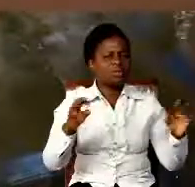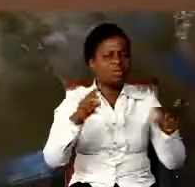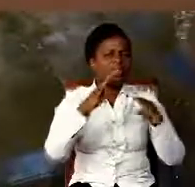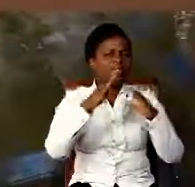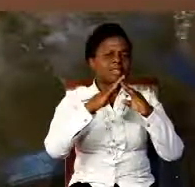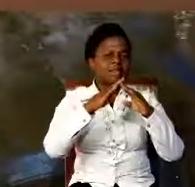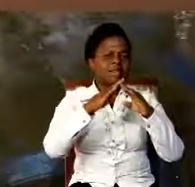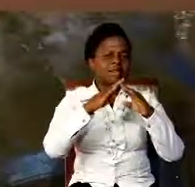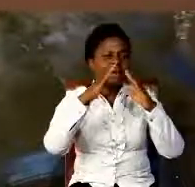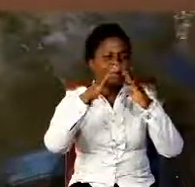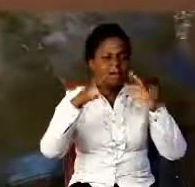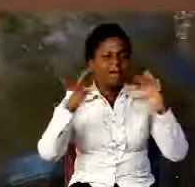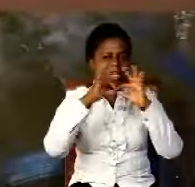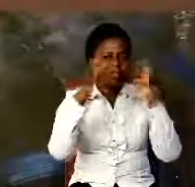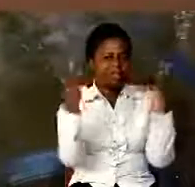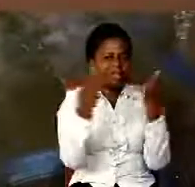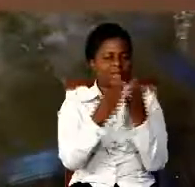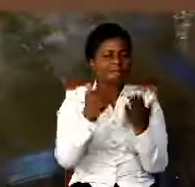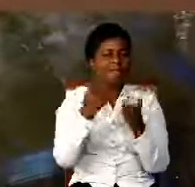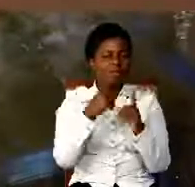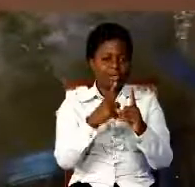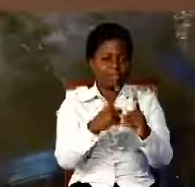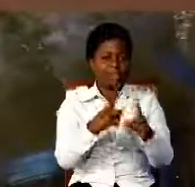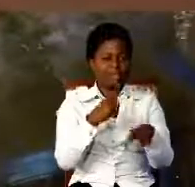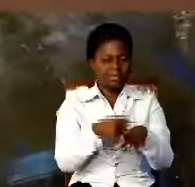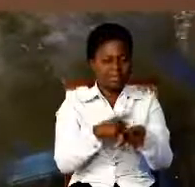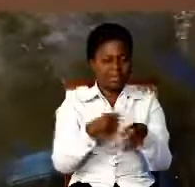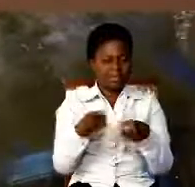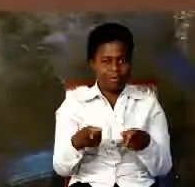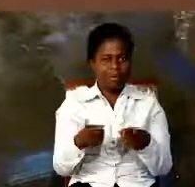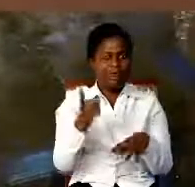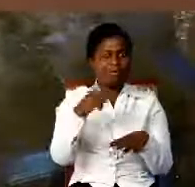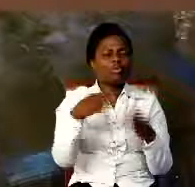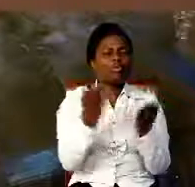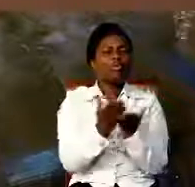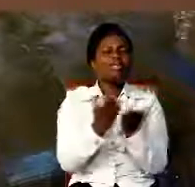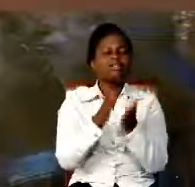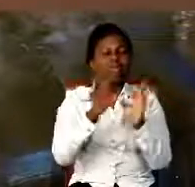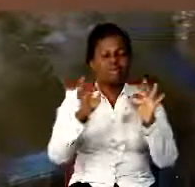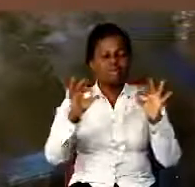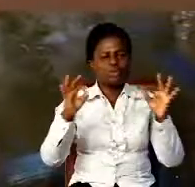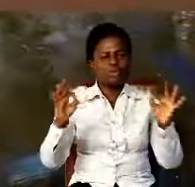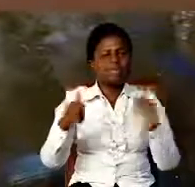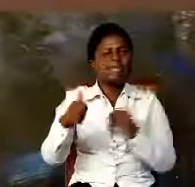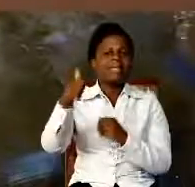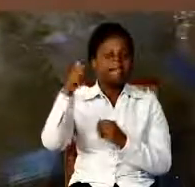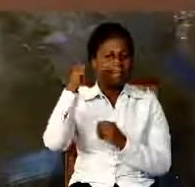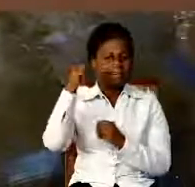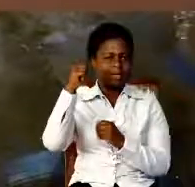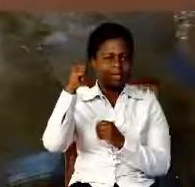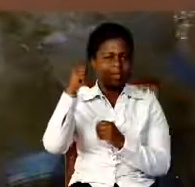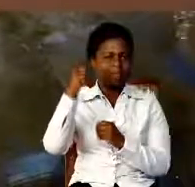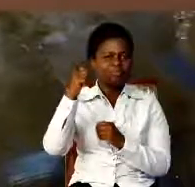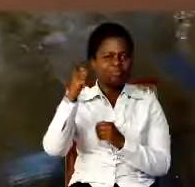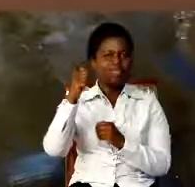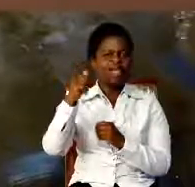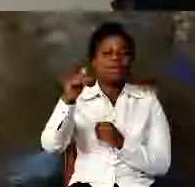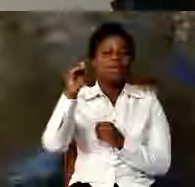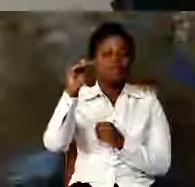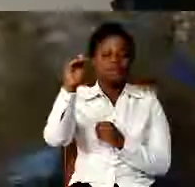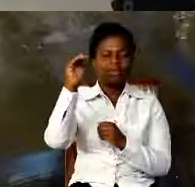familia ambacho ndio kinafuata sasa hivi, tulikuwa na somo zuri sana. Na jana tuliambiwa ya